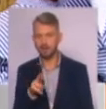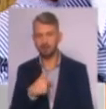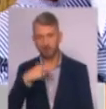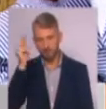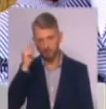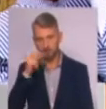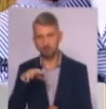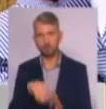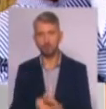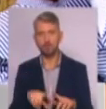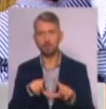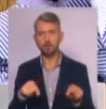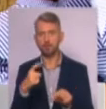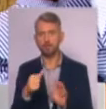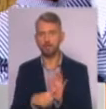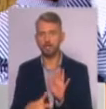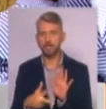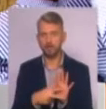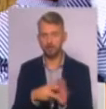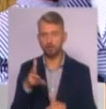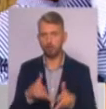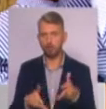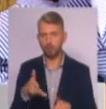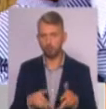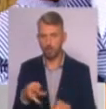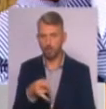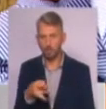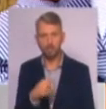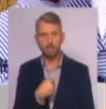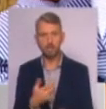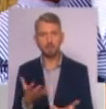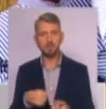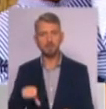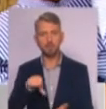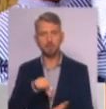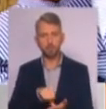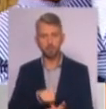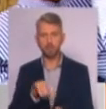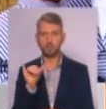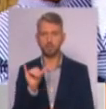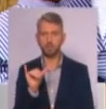навчаюся в 168-й школі Заболонського району. Я приймала участь у